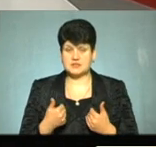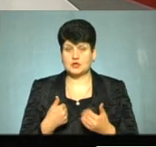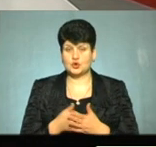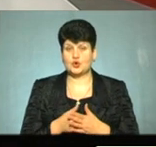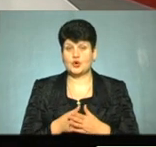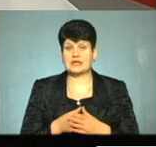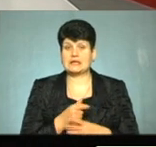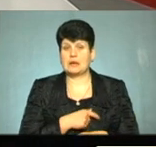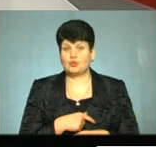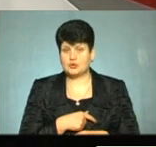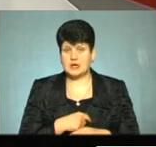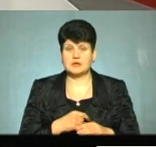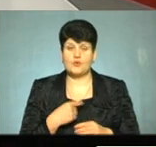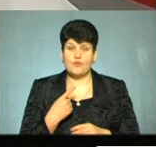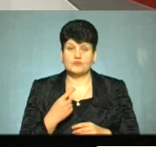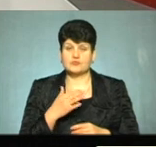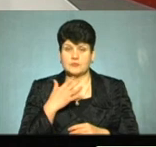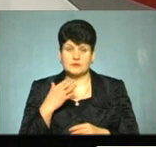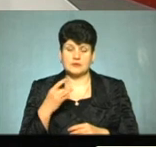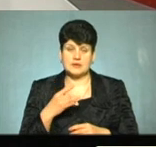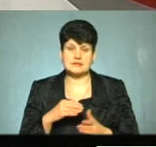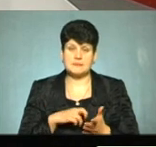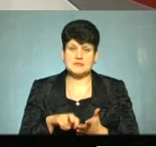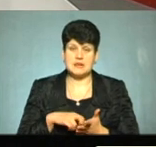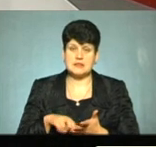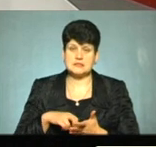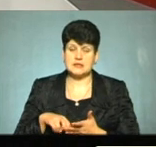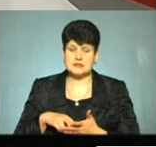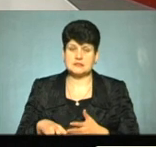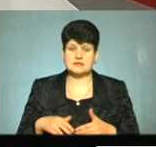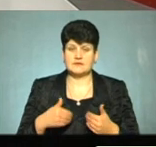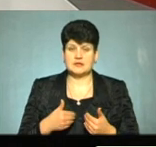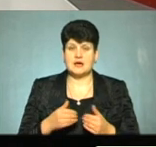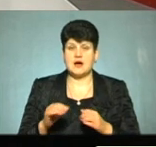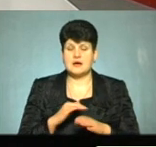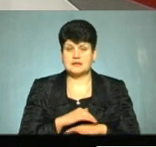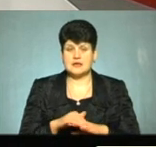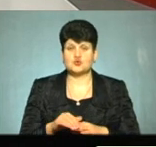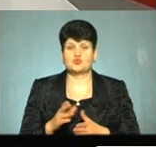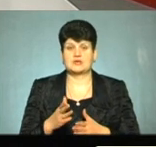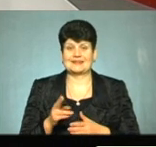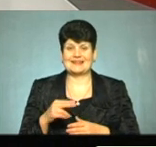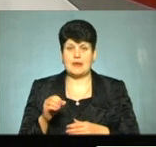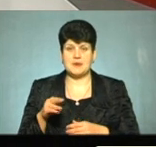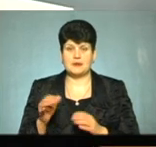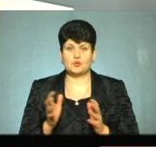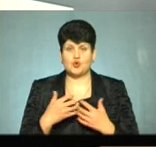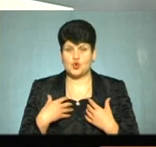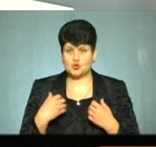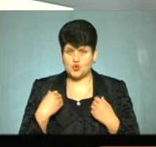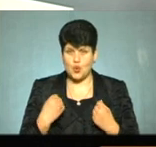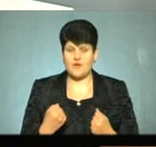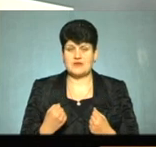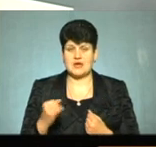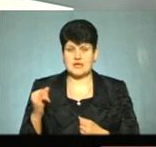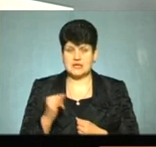трибуни до обласних депутатів і говорив, що неодноразово писалися листи звернення на на адресу Департаменту охорони здоров'я, ось,